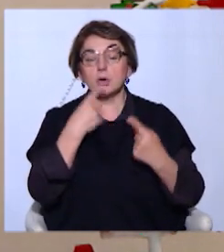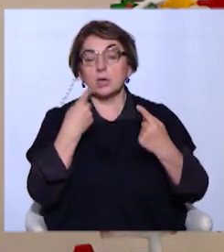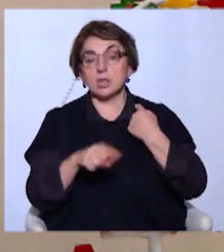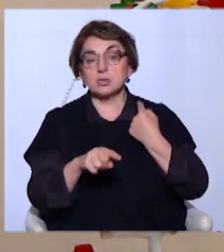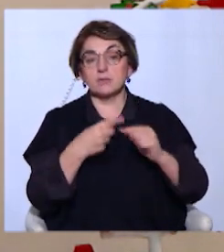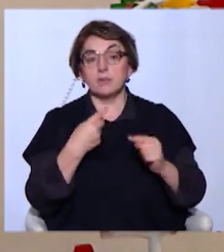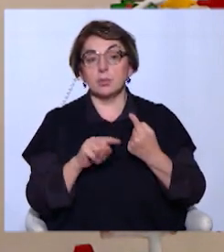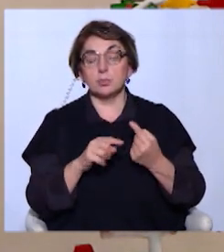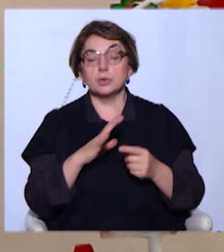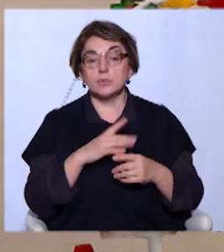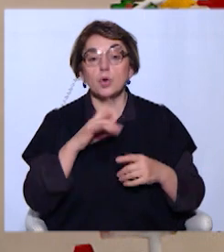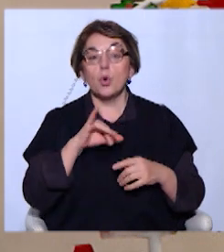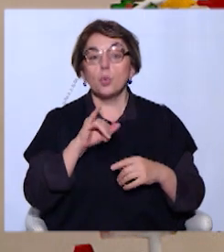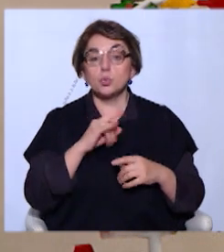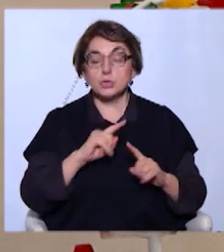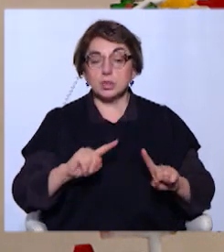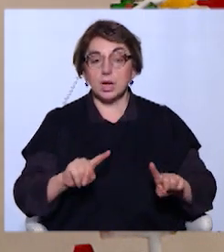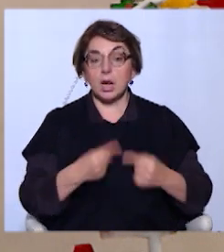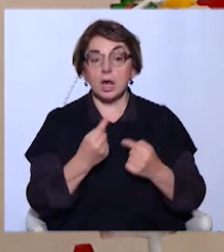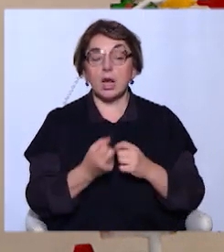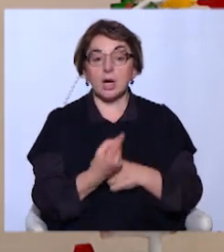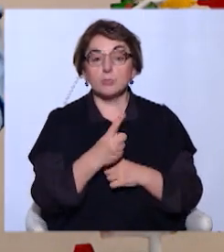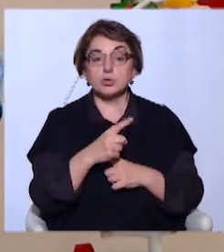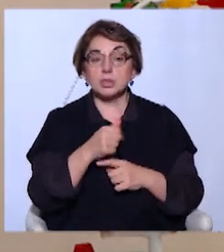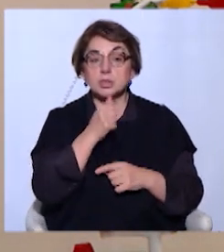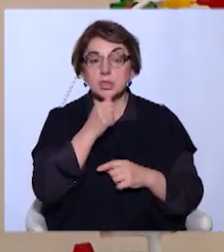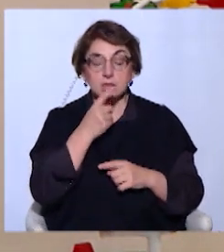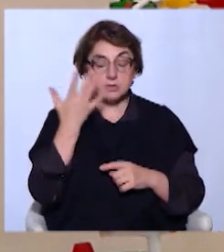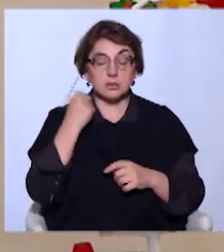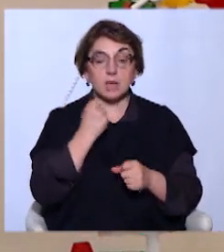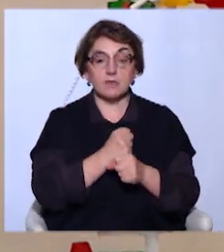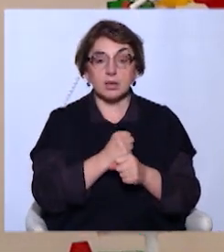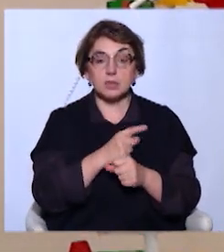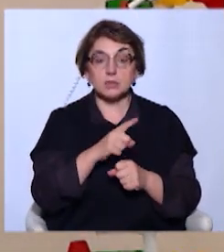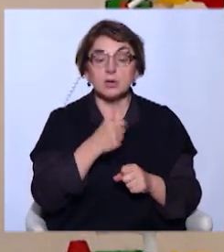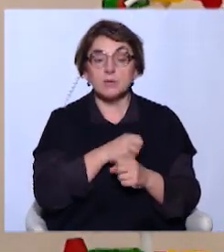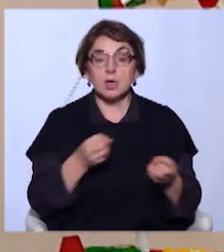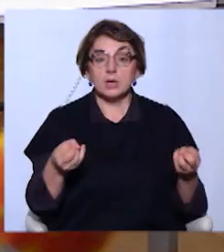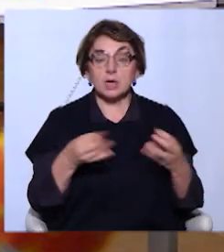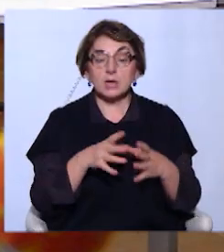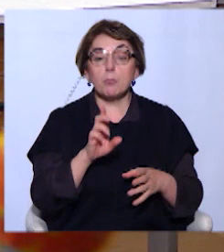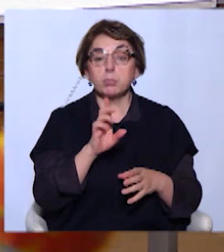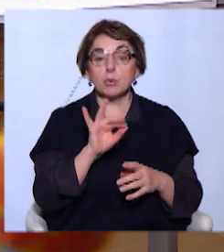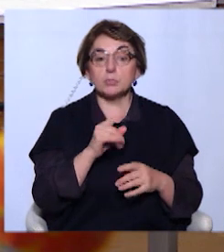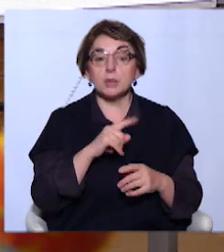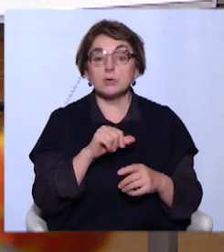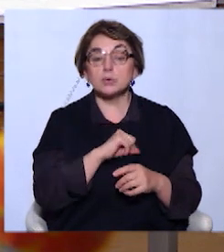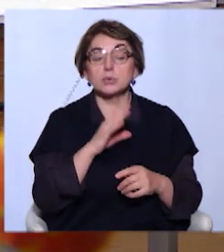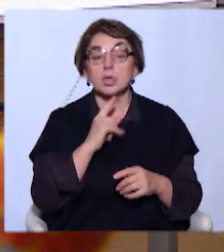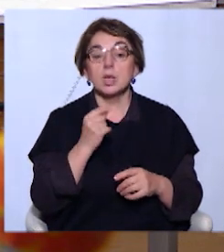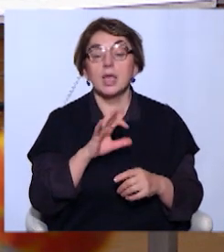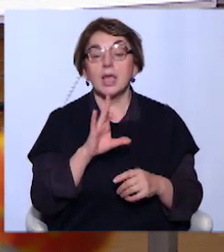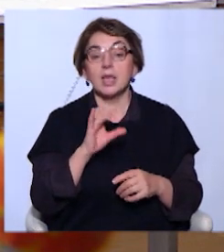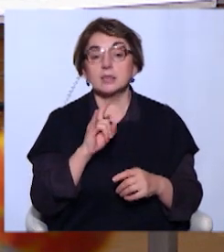სრულიად განსხვავებული. თქვენ იცით უჯერი ნაერთების აღმომჩენი რეაქცია, ჩვენ ეს წინაზე გავიარეთ, რომ არის რეაქცია